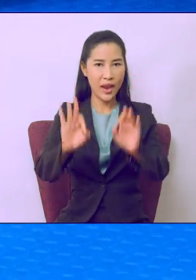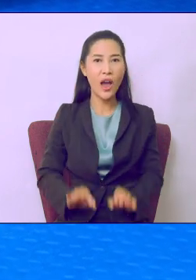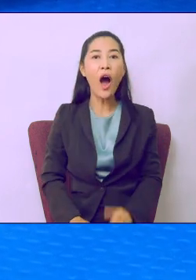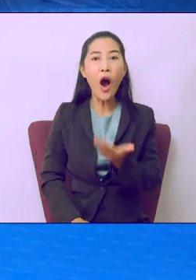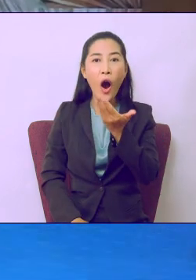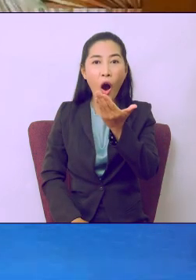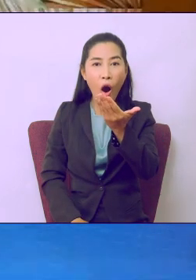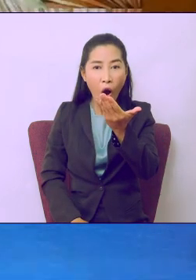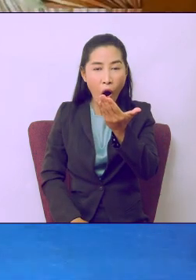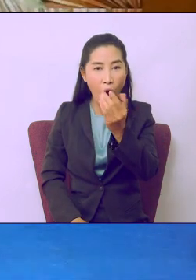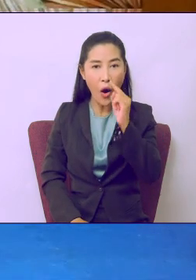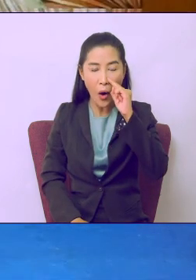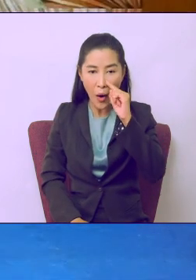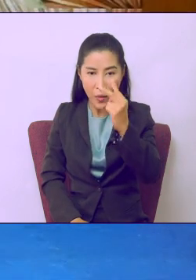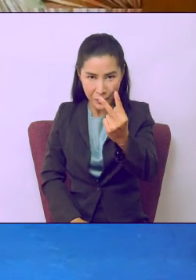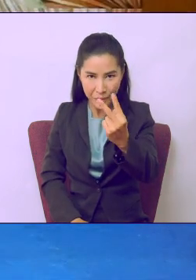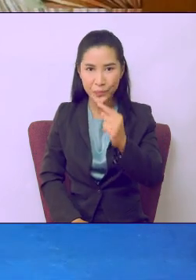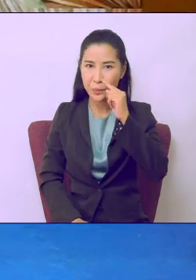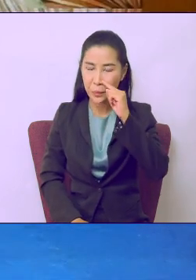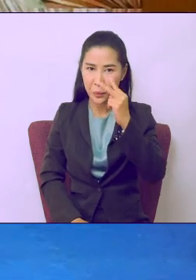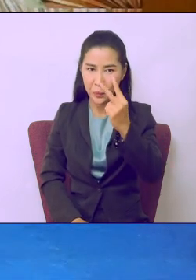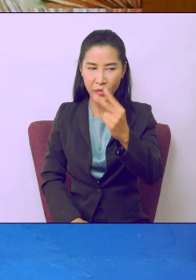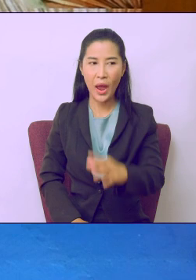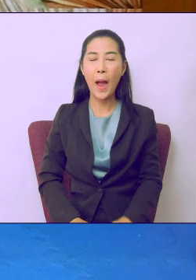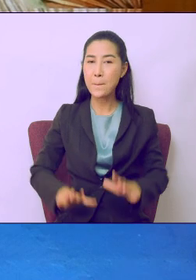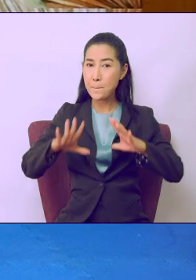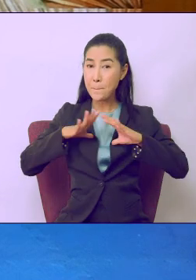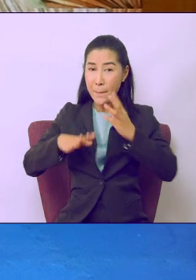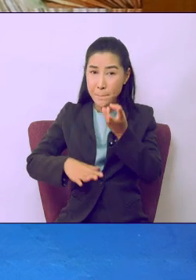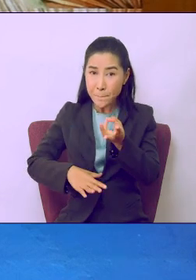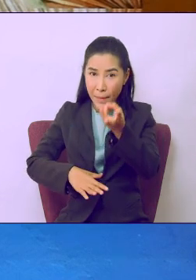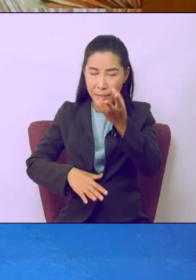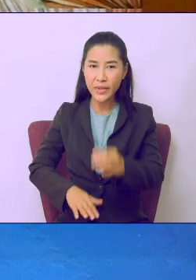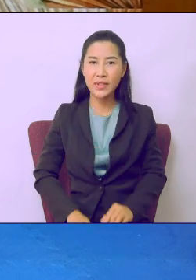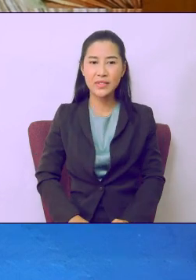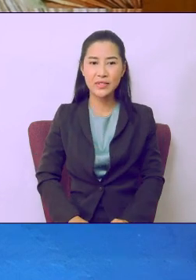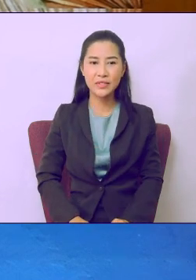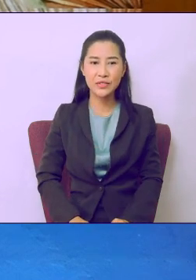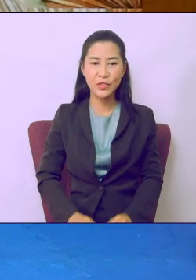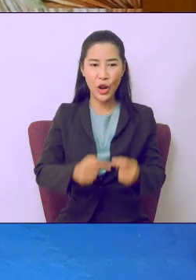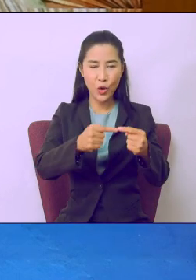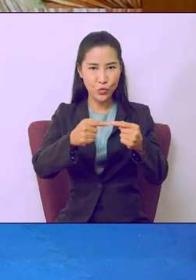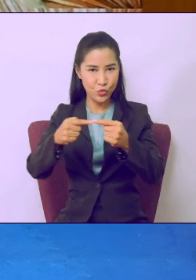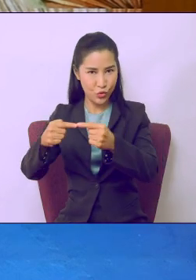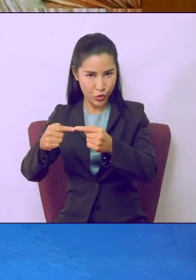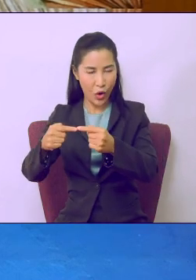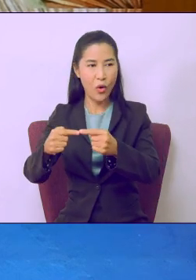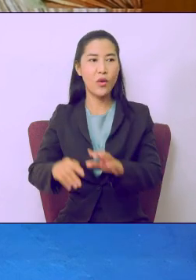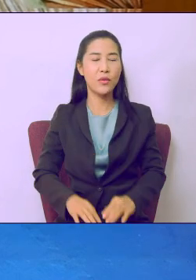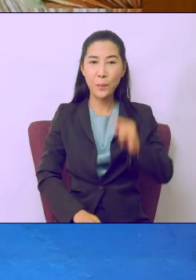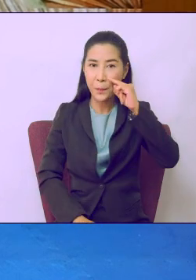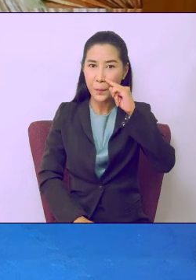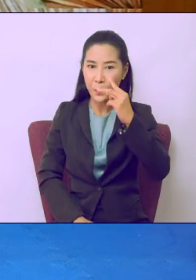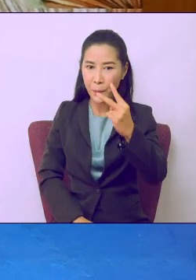2เซตเออูขอ 2เซตอ่ะเบรคก่อนให้เบรคก่อนพร้อมยังลูกพร้อมยังพร้อมยังพร้อม